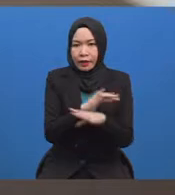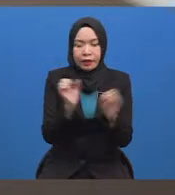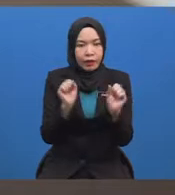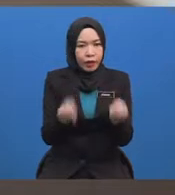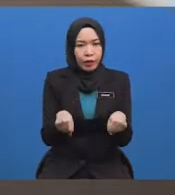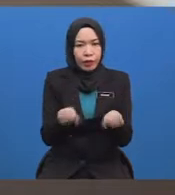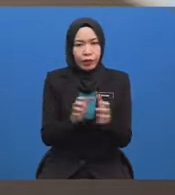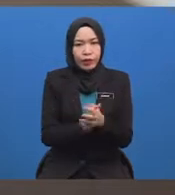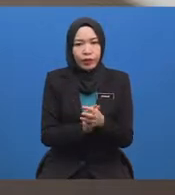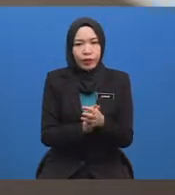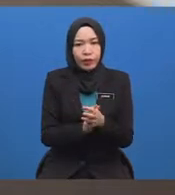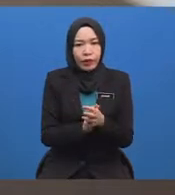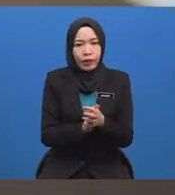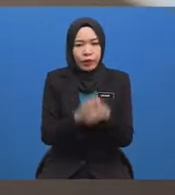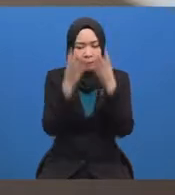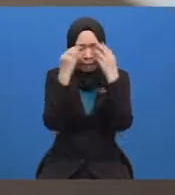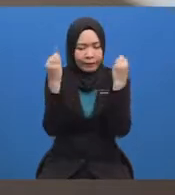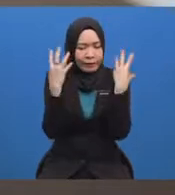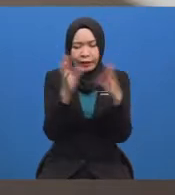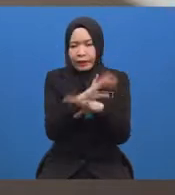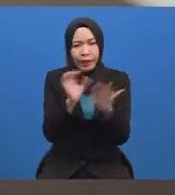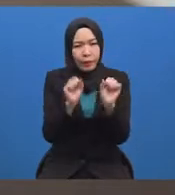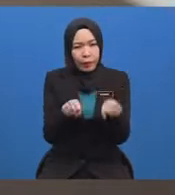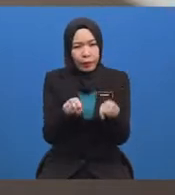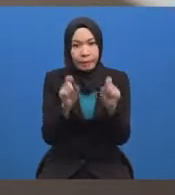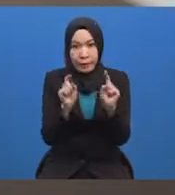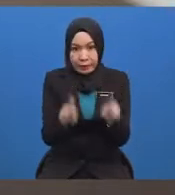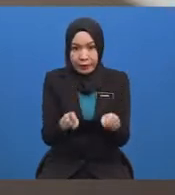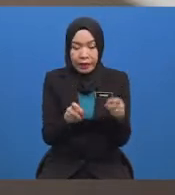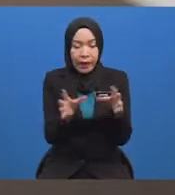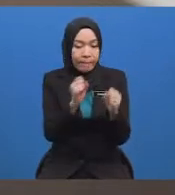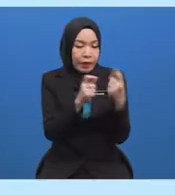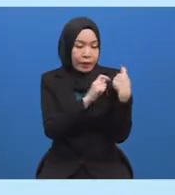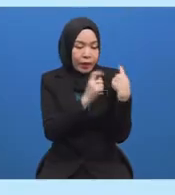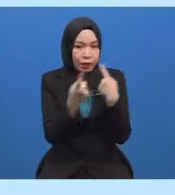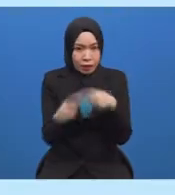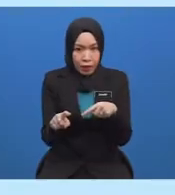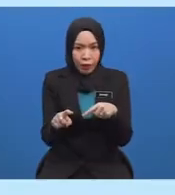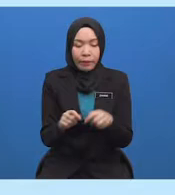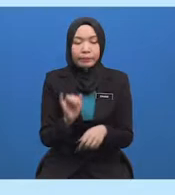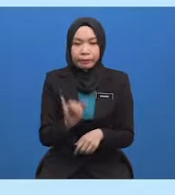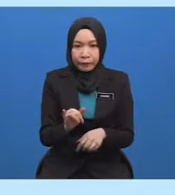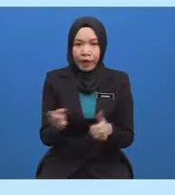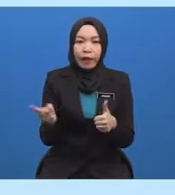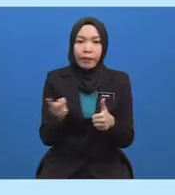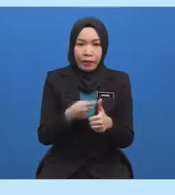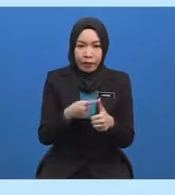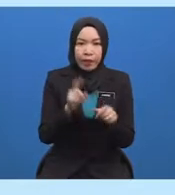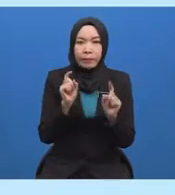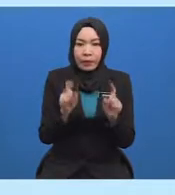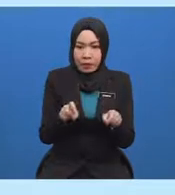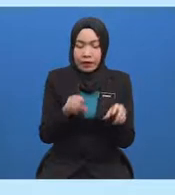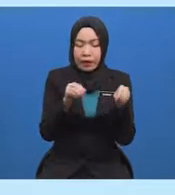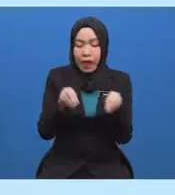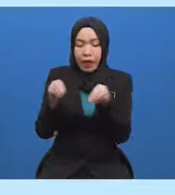berguna antara langkah yang boleh diambil ialah pertama menanam tanaman tutup